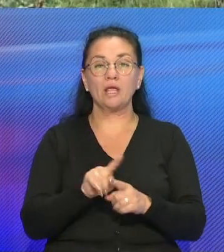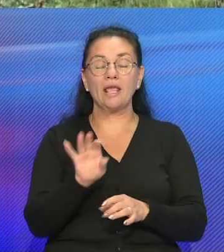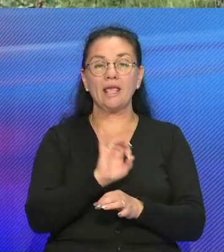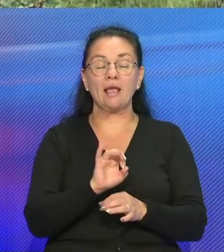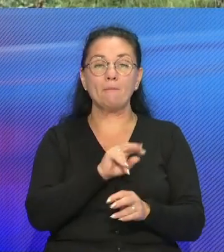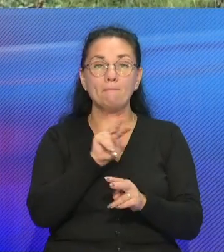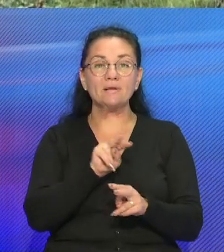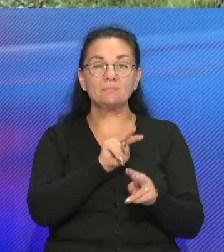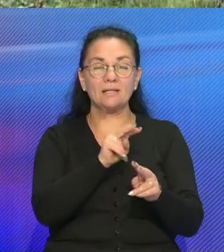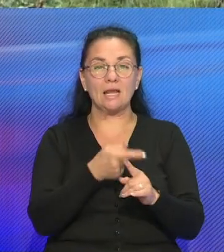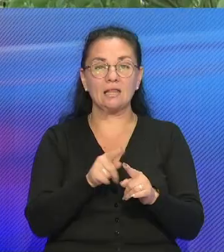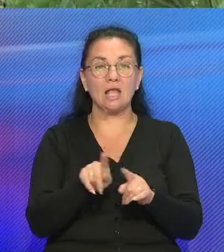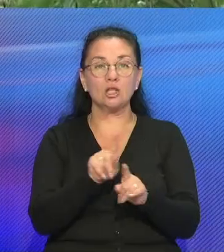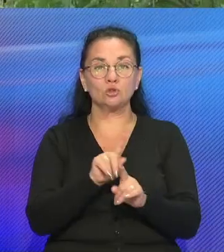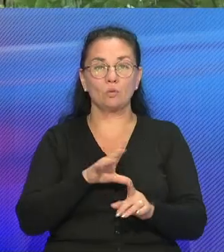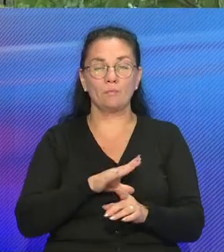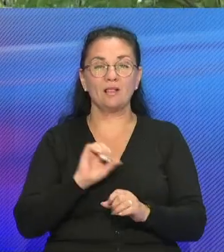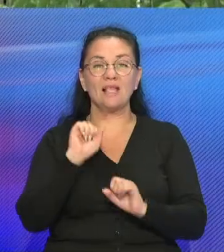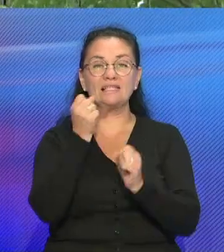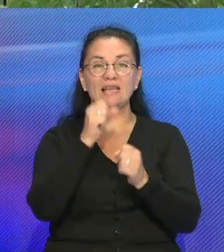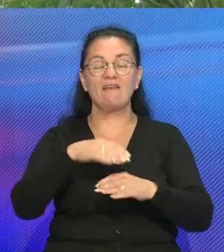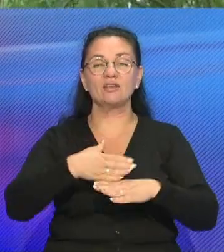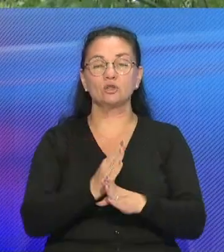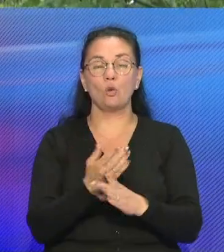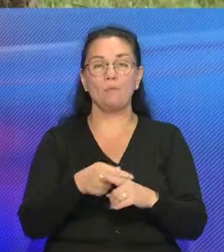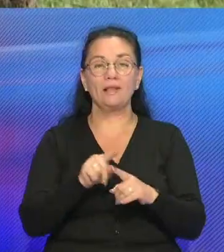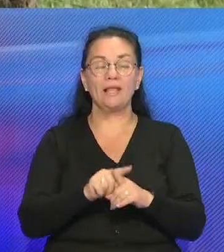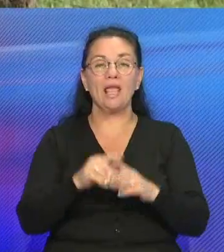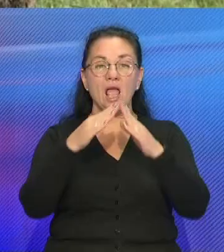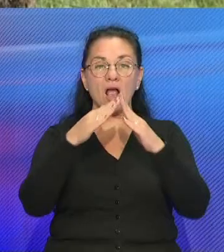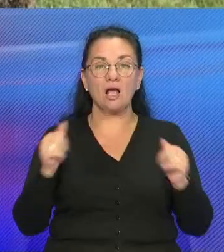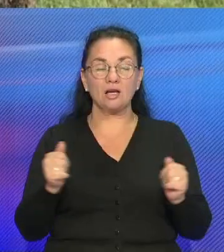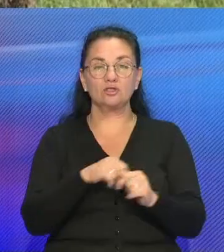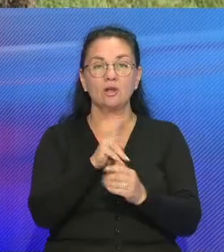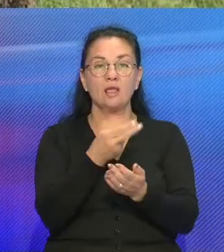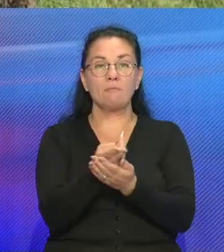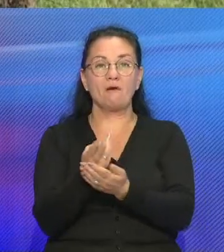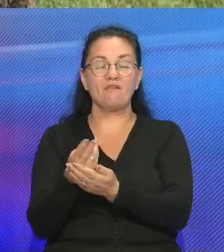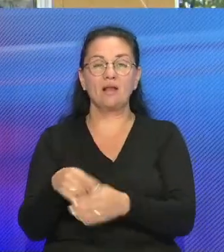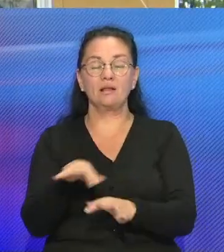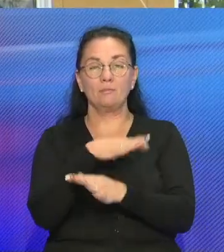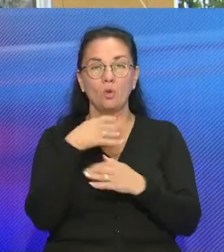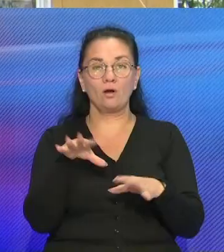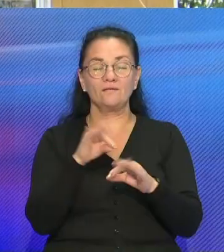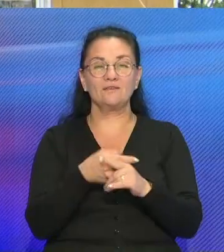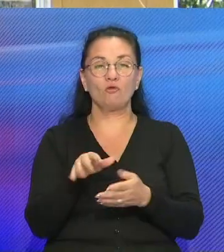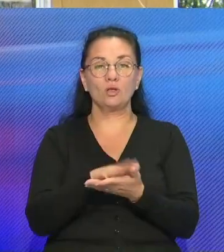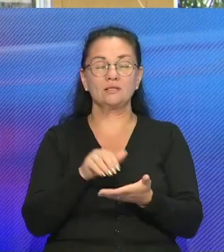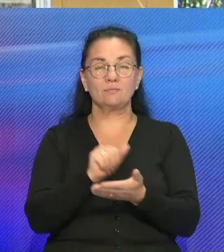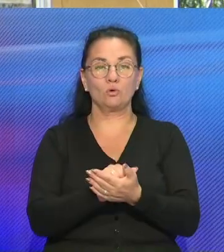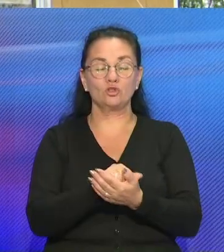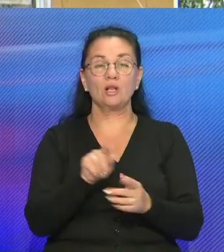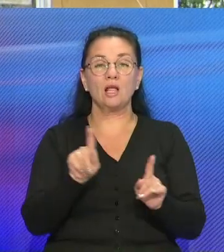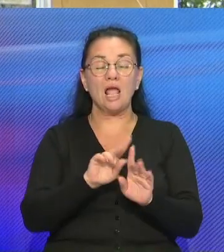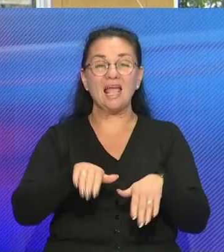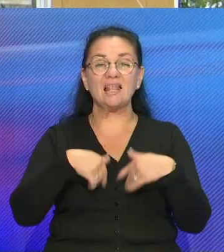на гэтые кадры. Древы зломаны, як запалки, с дому сорваны дахи, повалена огороджа. Тым сурьезней бачится рекомендация МНС